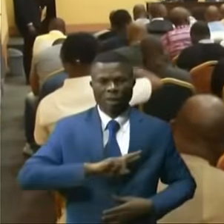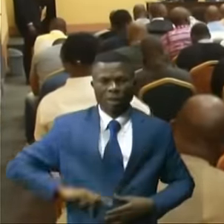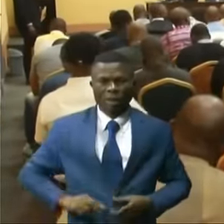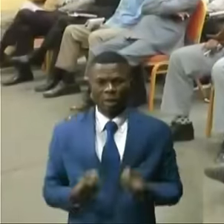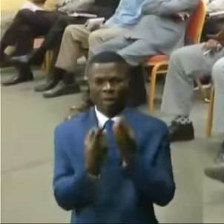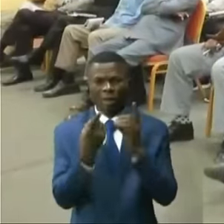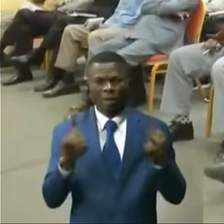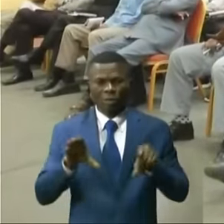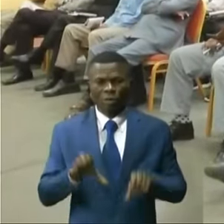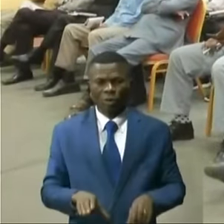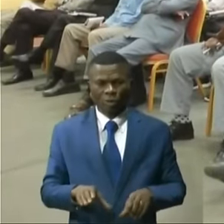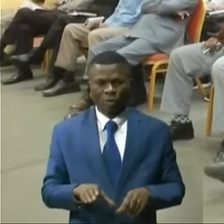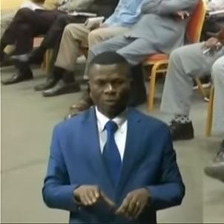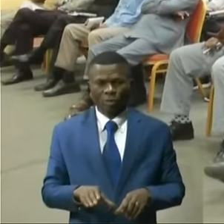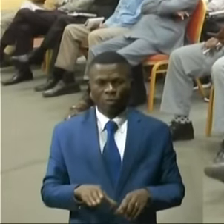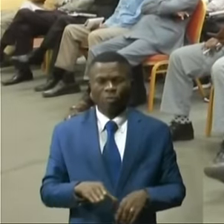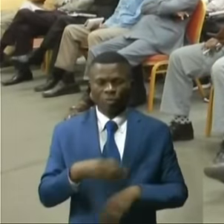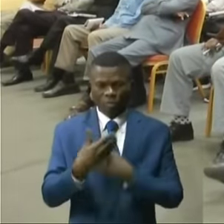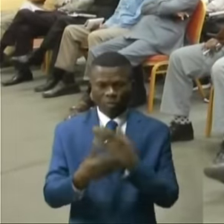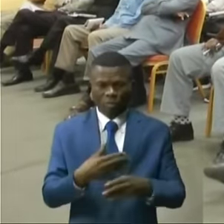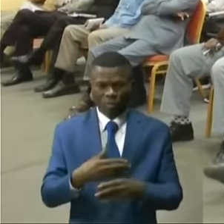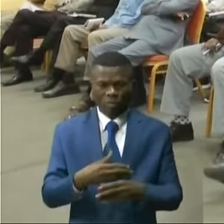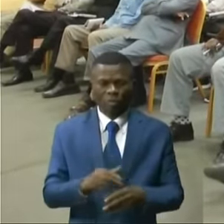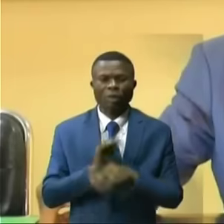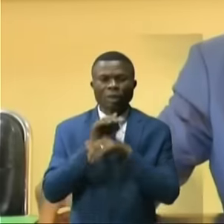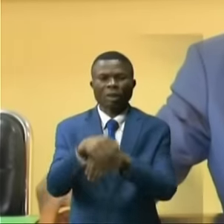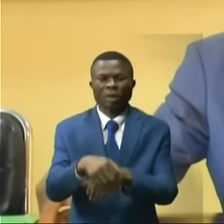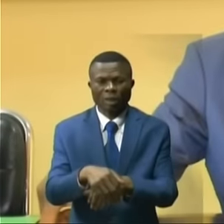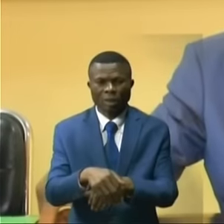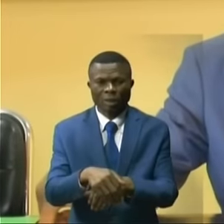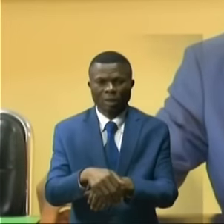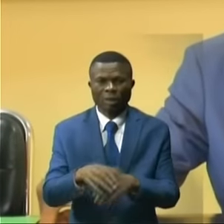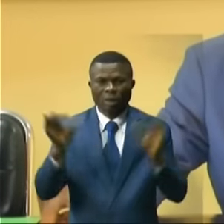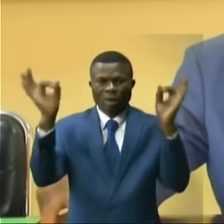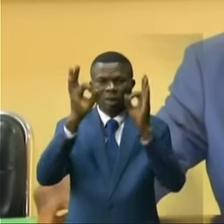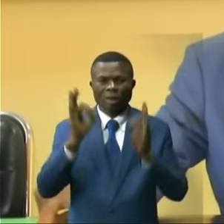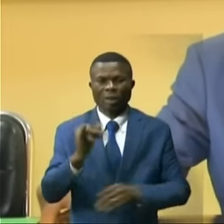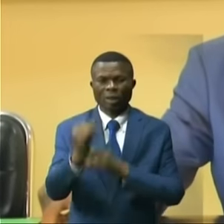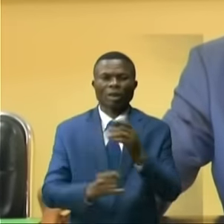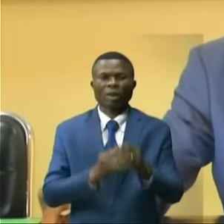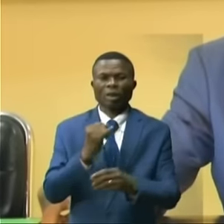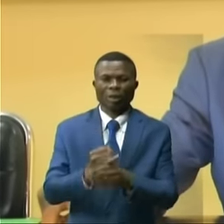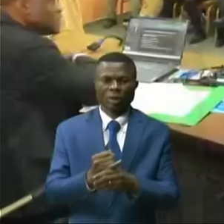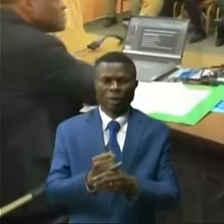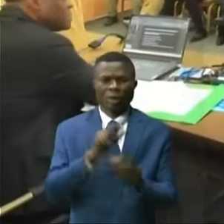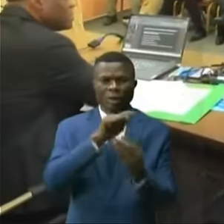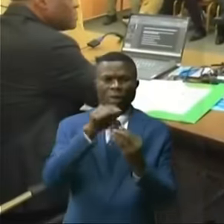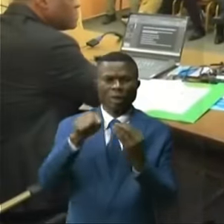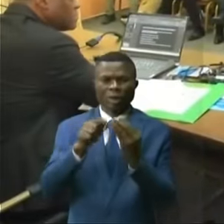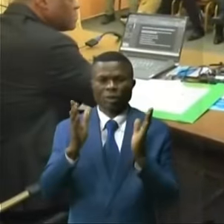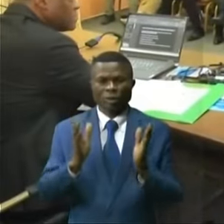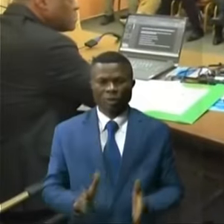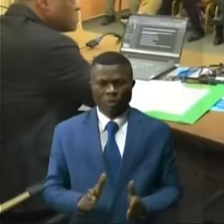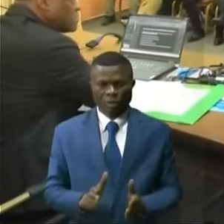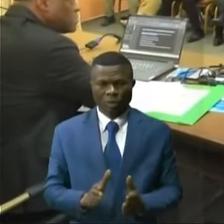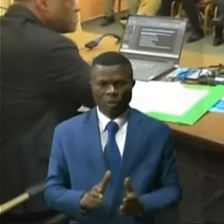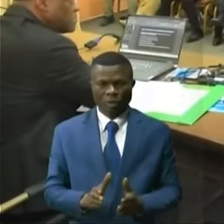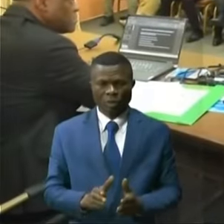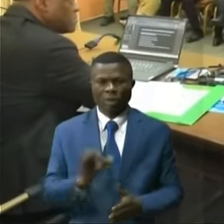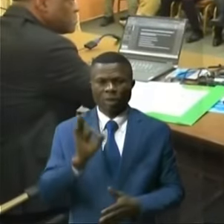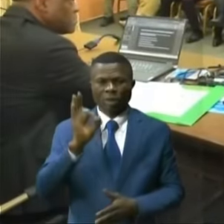Congo et en plein processus d'adhésion à la Fédération internationale des comptables IFA en